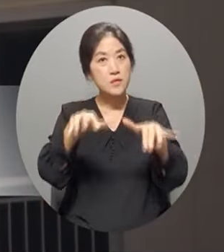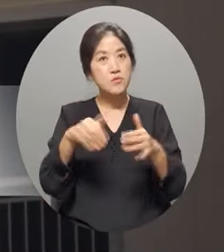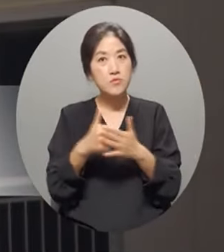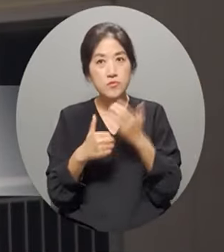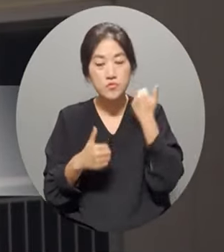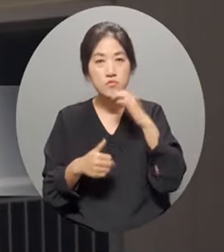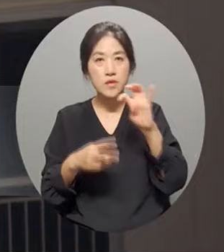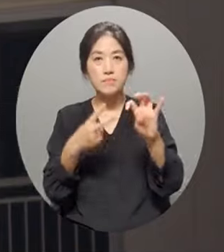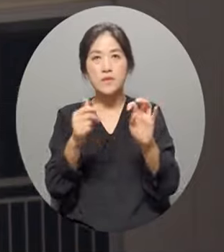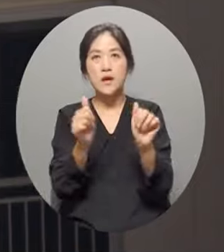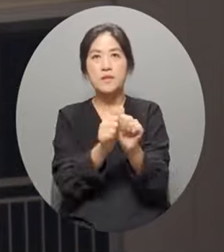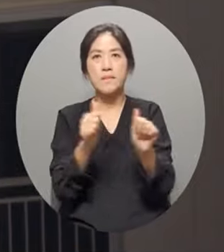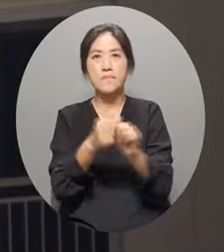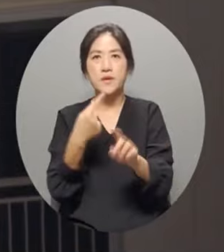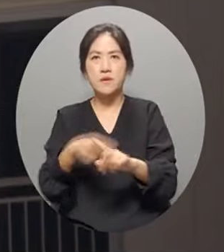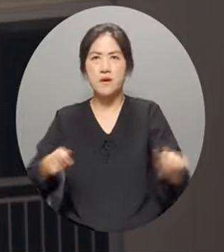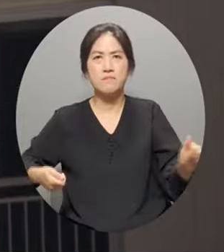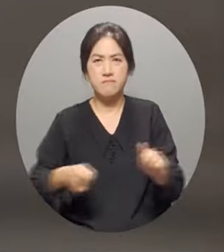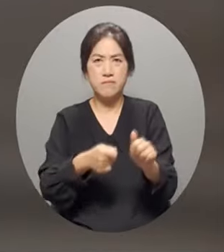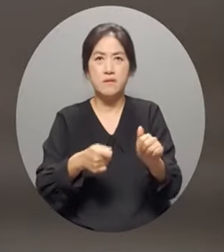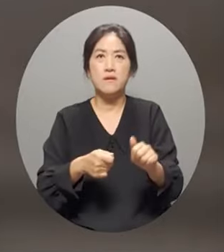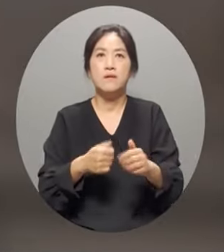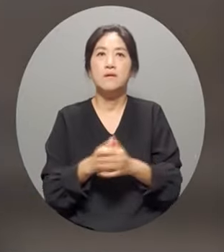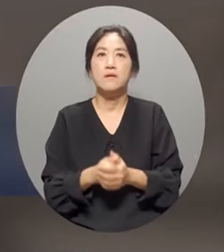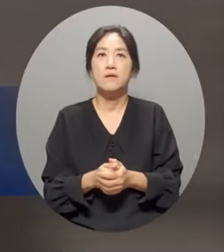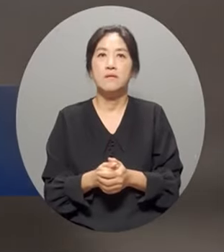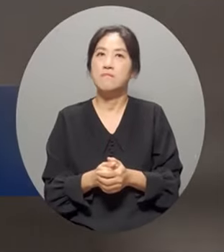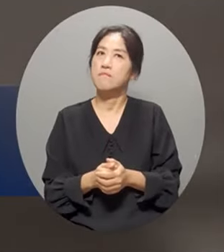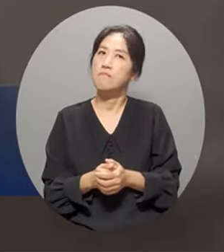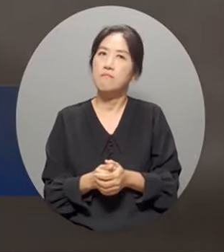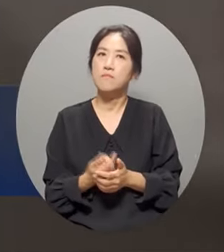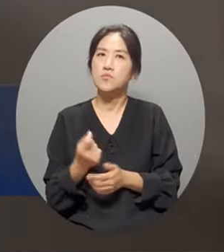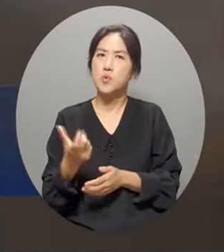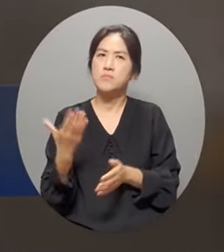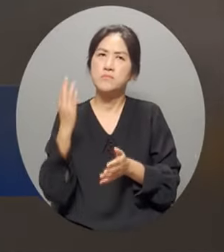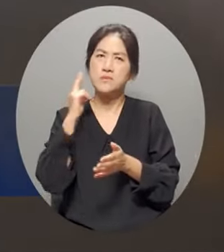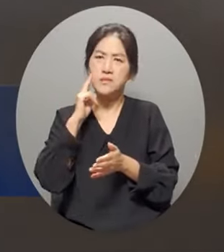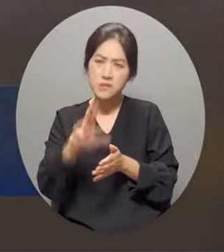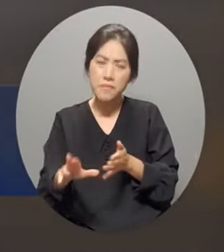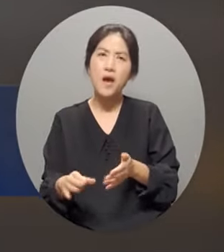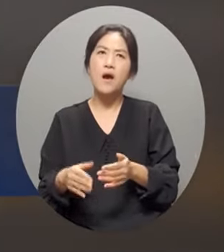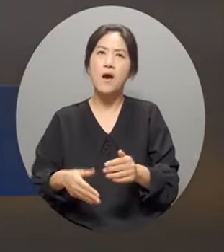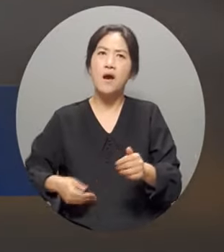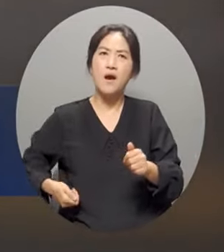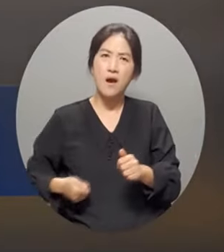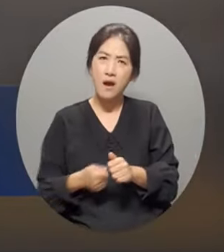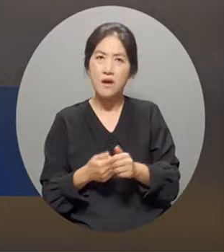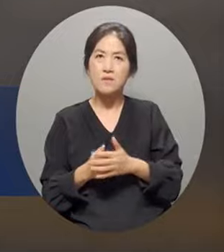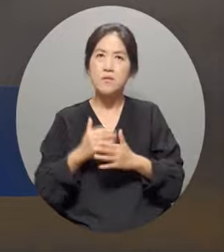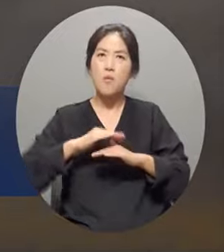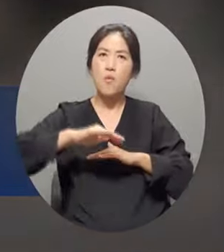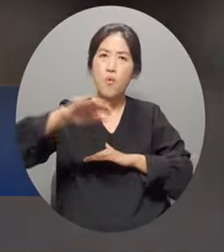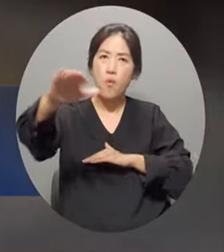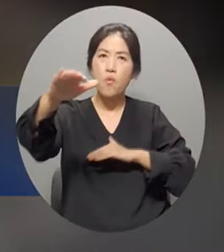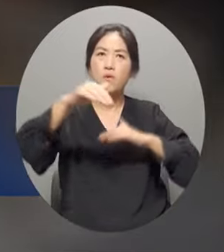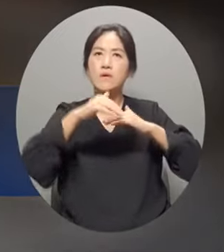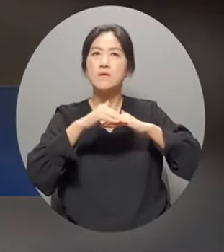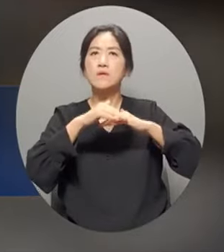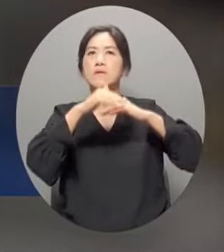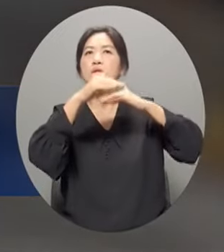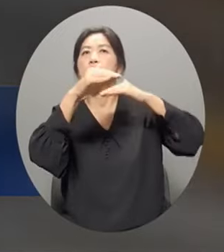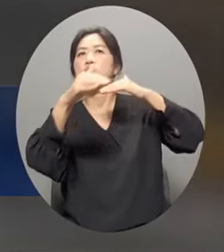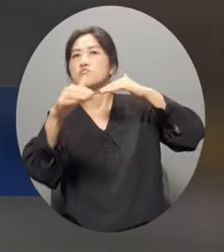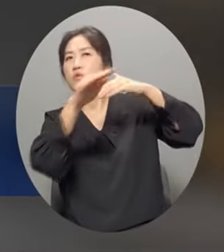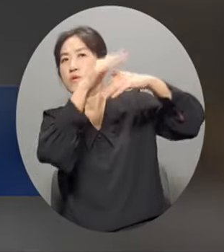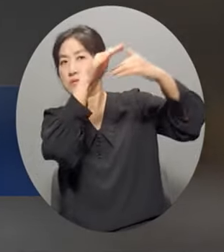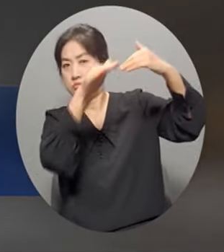40대 남성에게 흉기를 휘둘렀습니다. 약간 좀 심한 폭력이 있어서 오르막 이렇게 쭉 내려와서